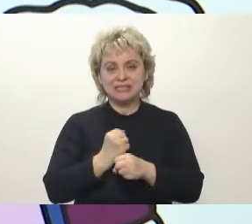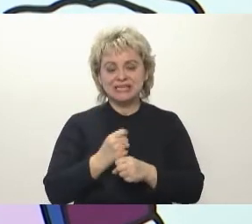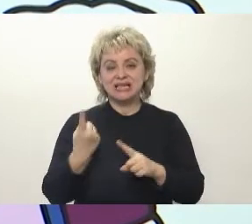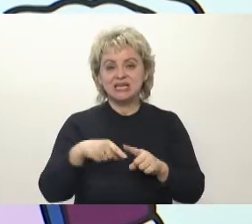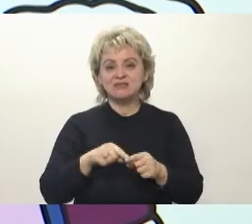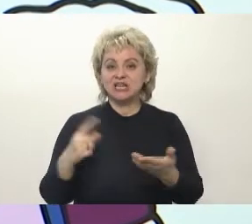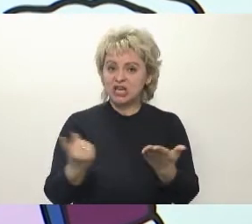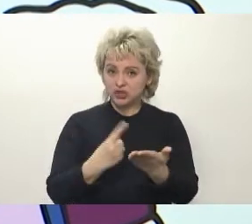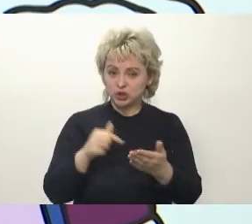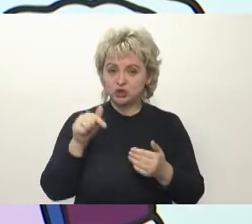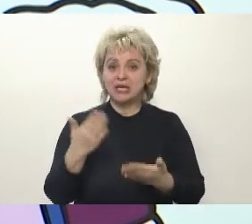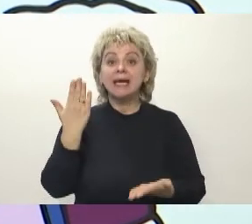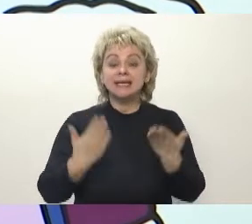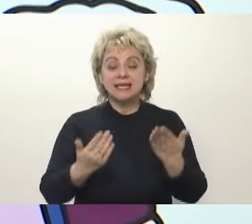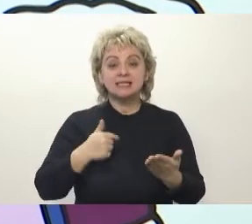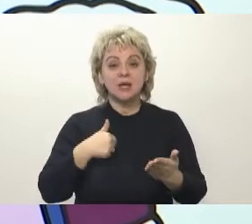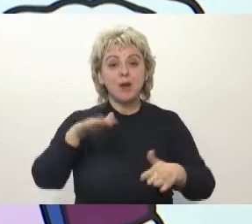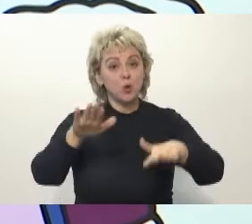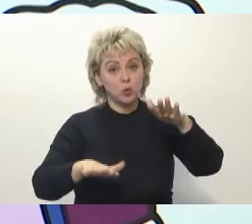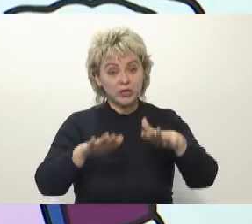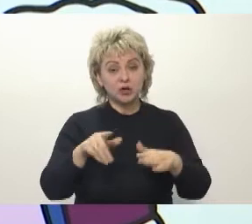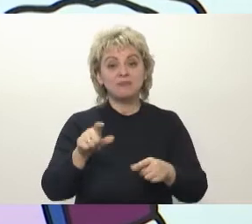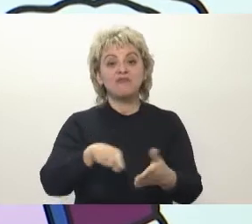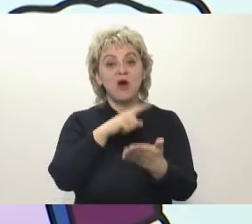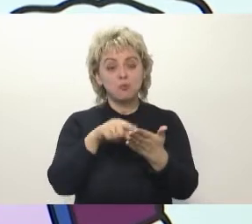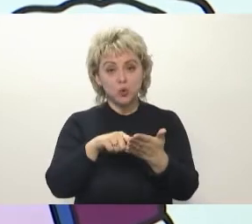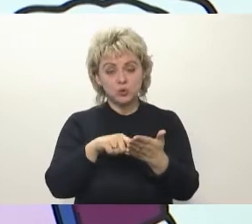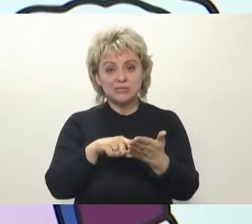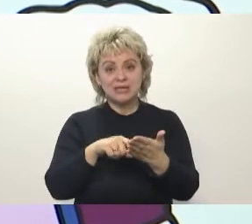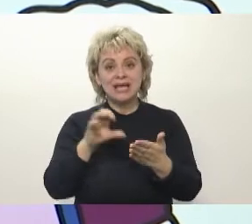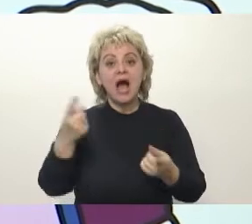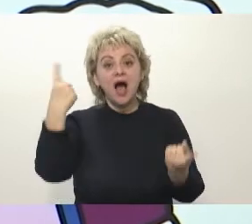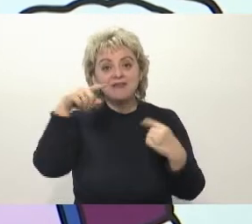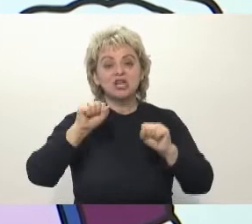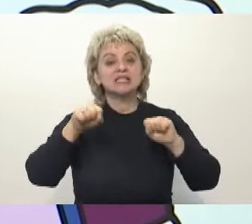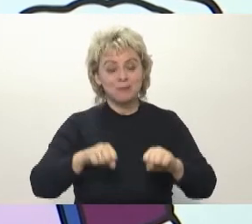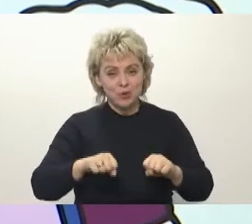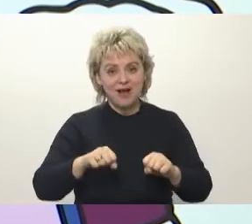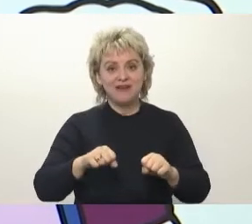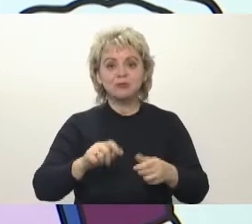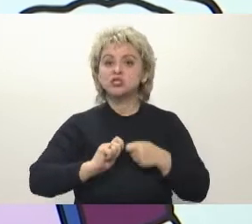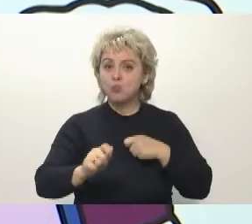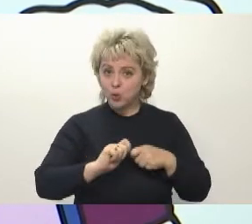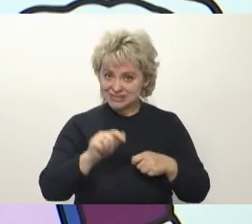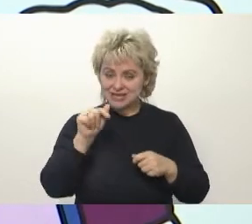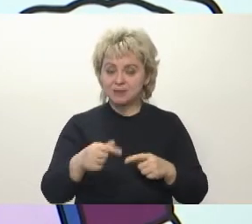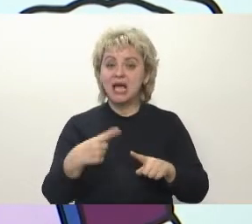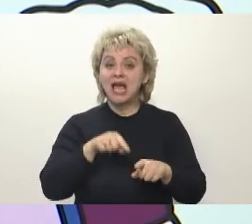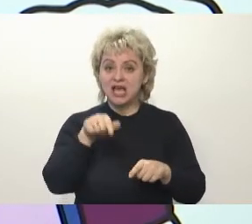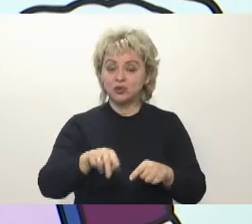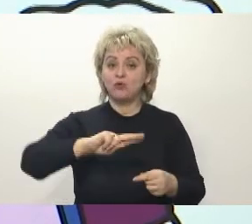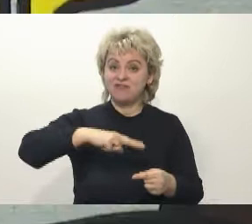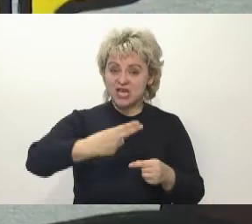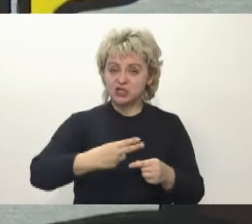на продолжение. И если мы урегулируем, допустим, вопрос с авторским правом, со спонсорами, да, то эту